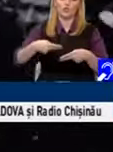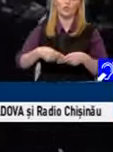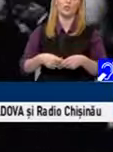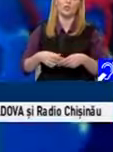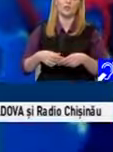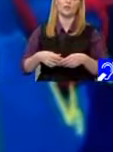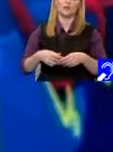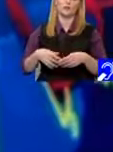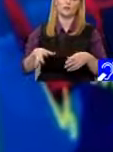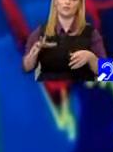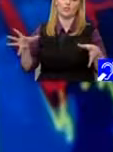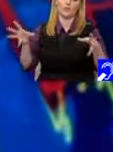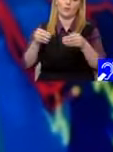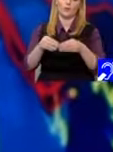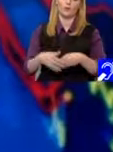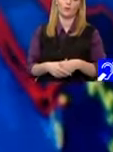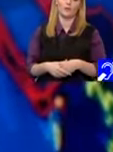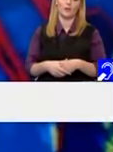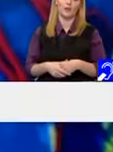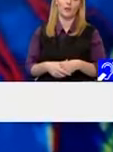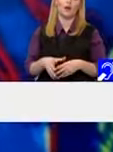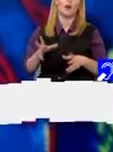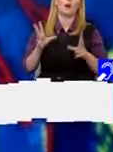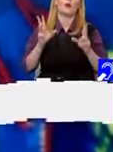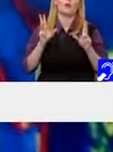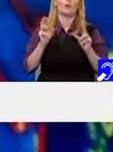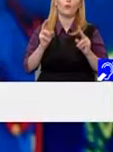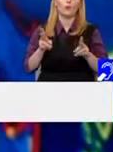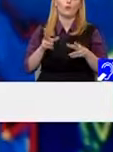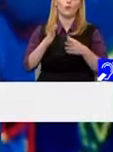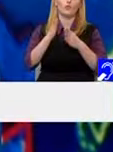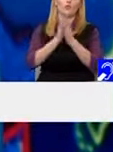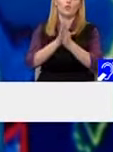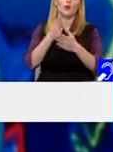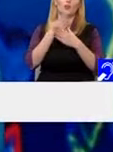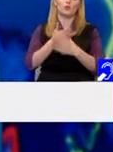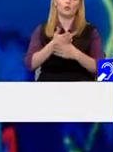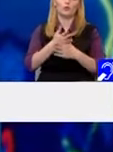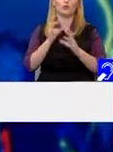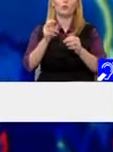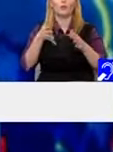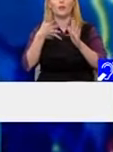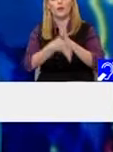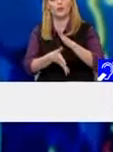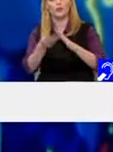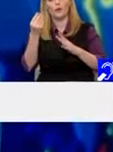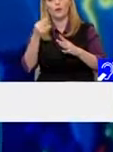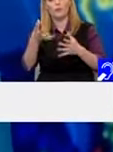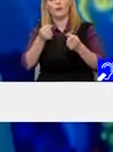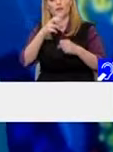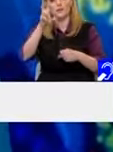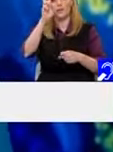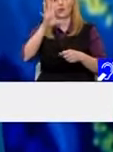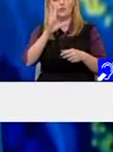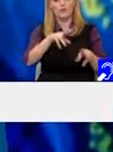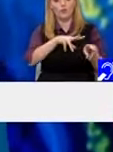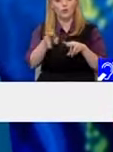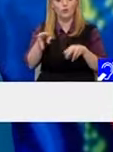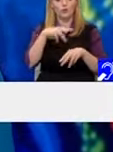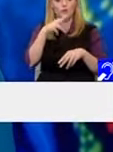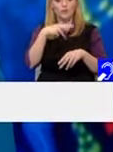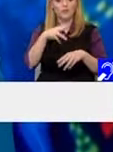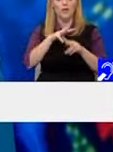provinciei. Felul în care beneficiarii ajutorului social cheltuie puținii bani primiți de la stat va fi controlat cu